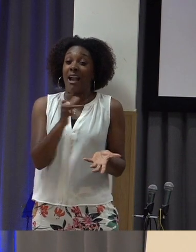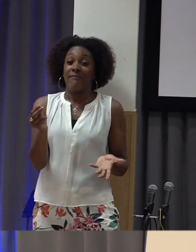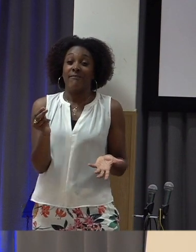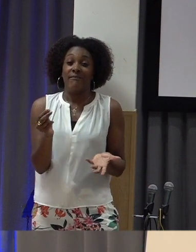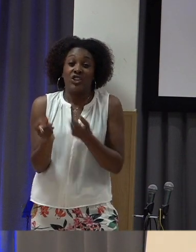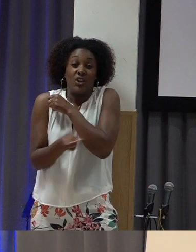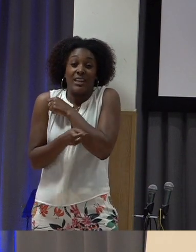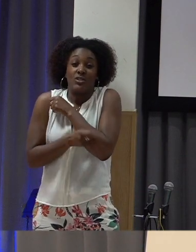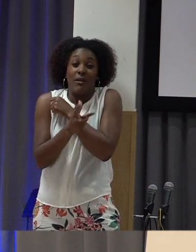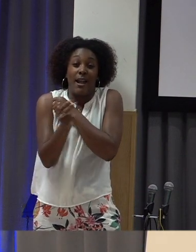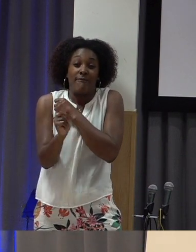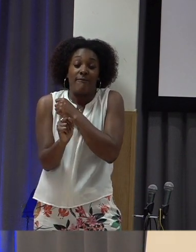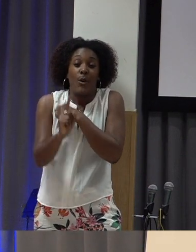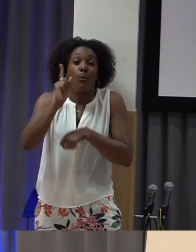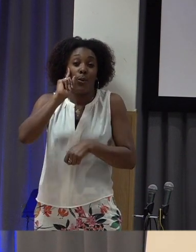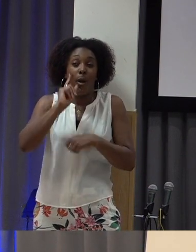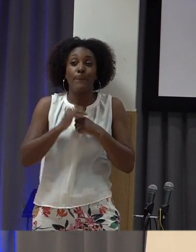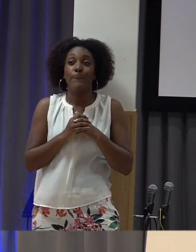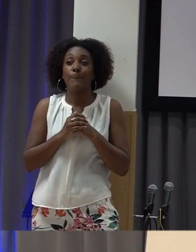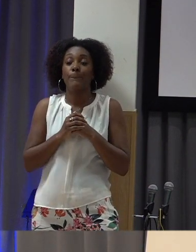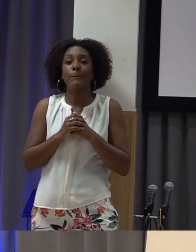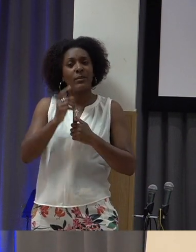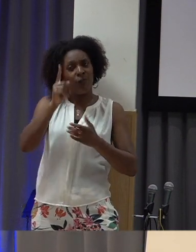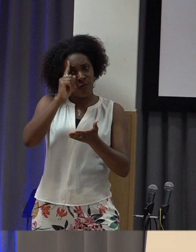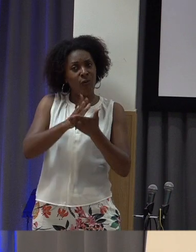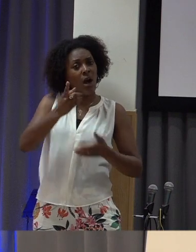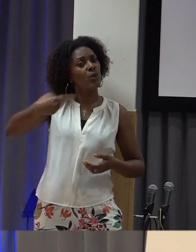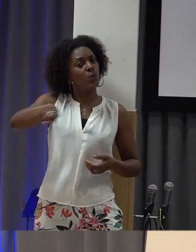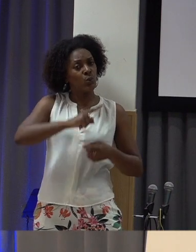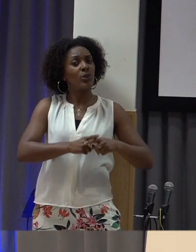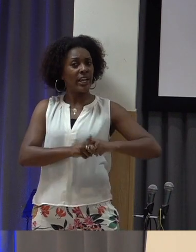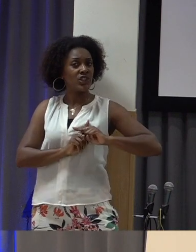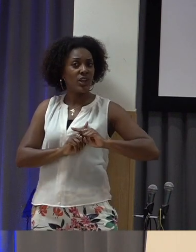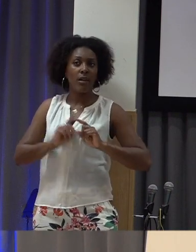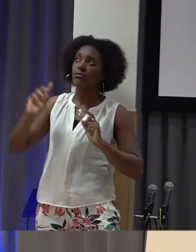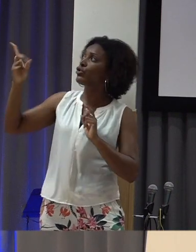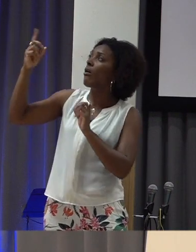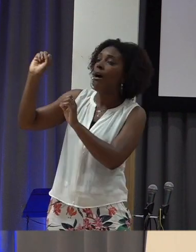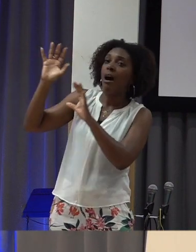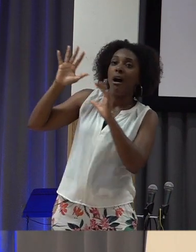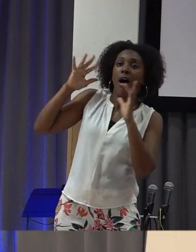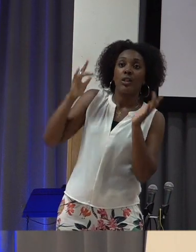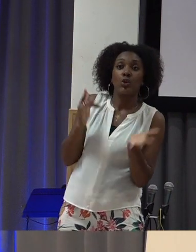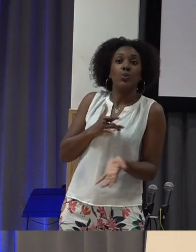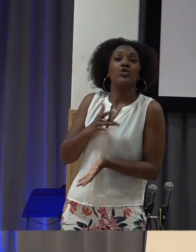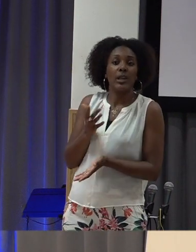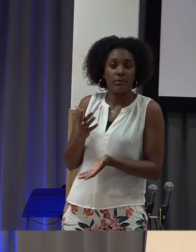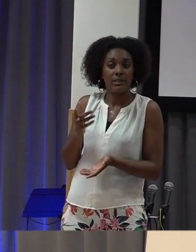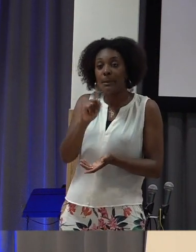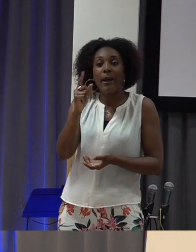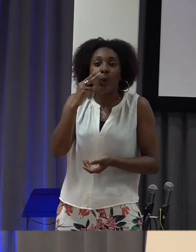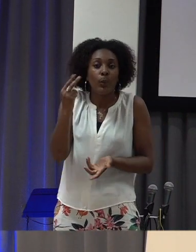dire. Leur foi repose sur une révélation de Dieu. Dieu a parlé et non pas un homme ou des